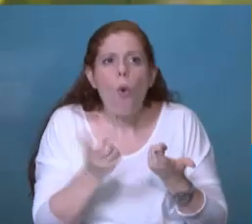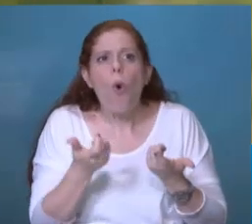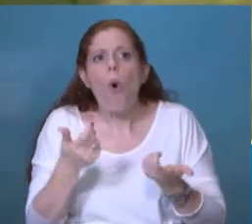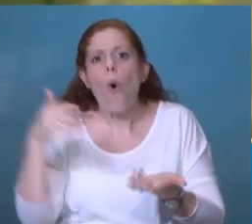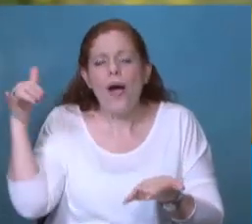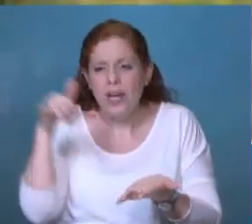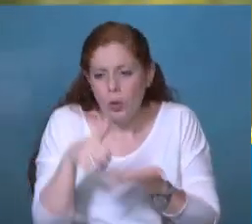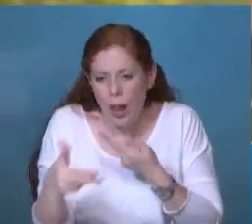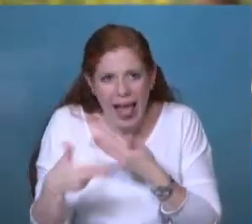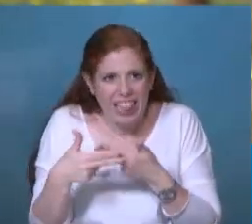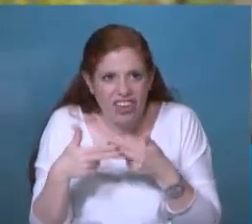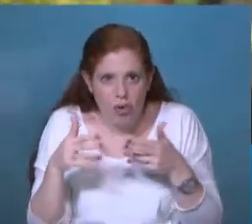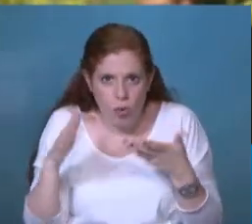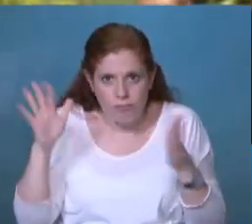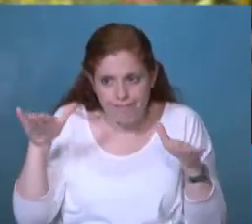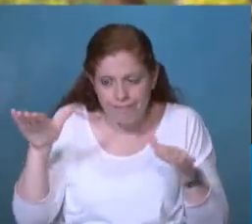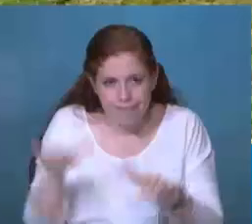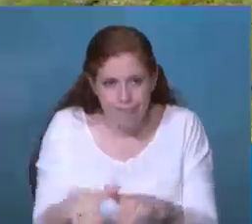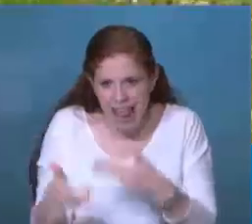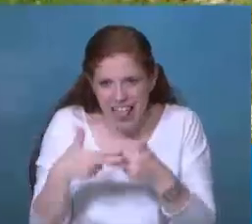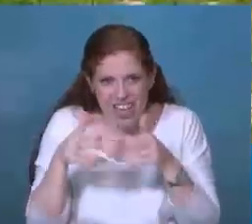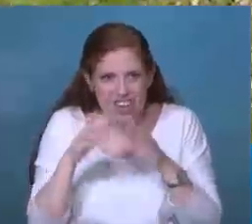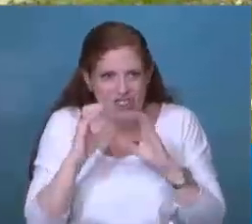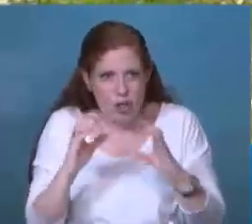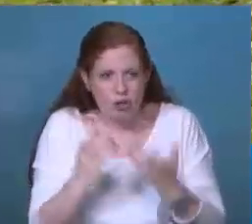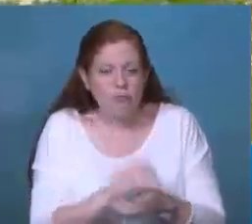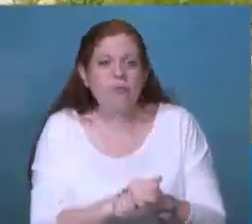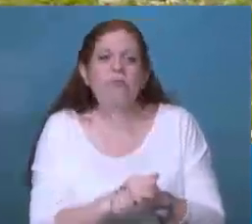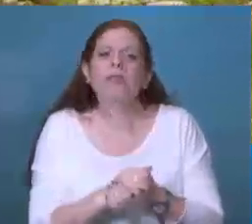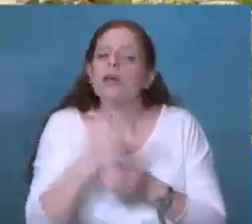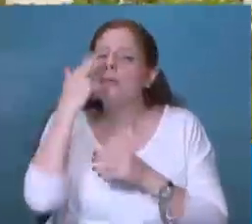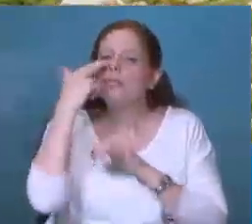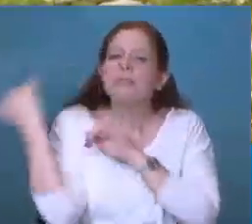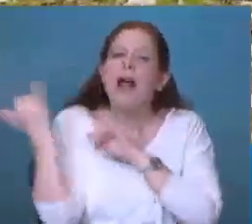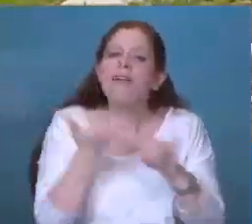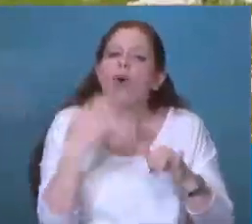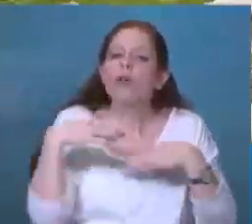כביש. ניסיון נוסף להציל את הנשרים הוא ביבוא פרטים מספרד.